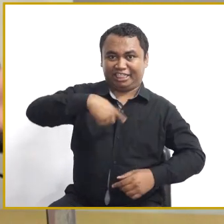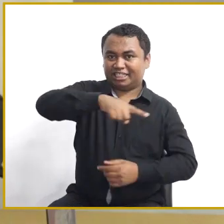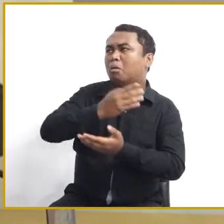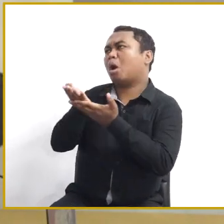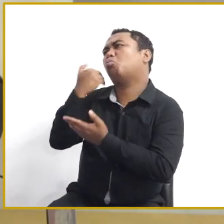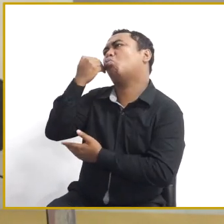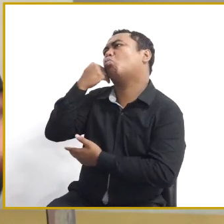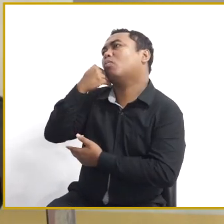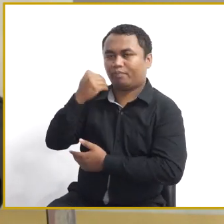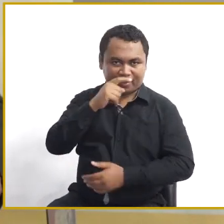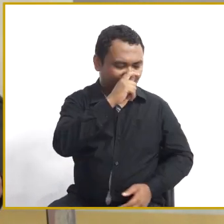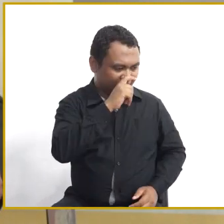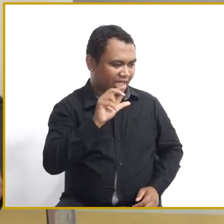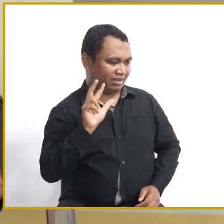be